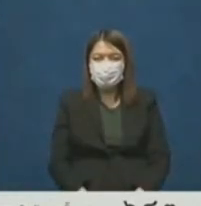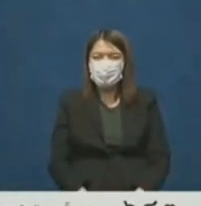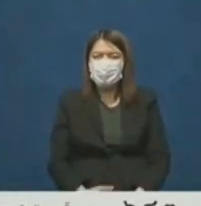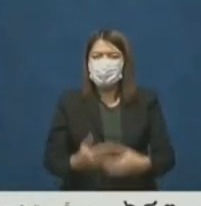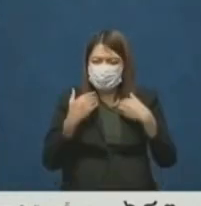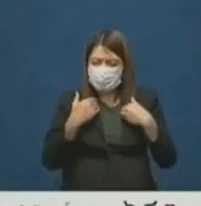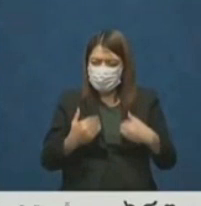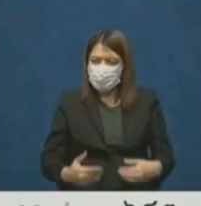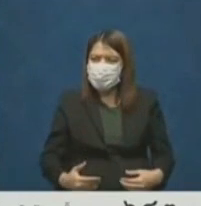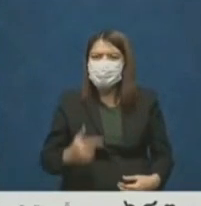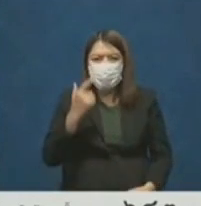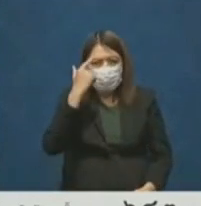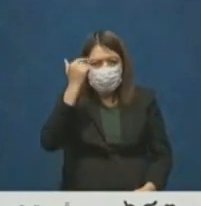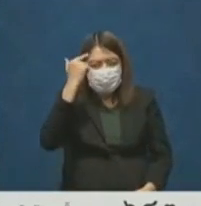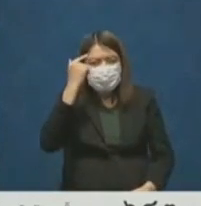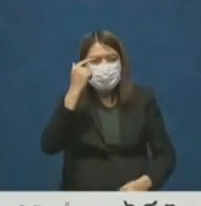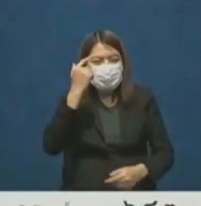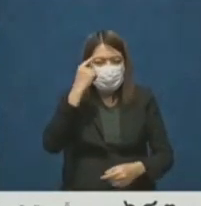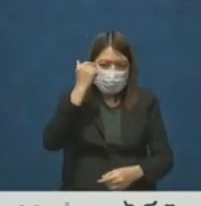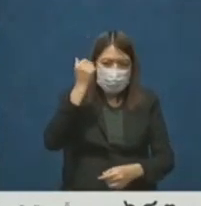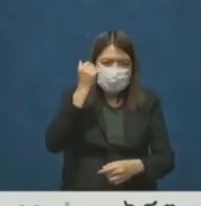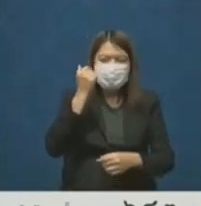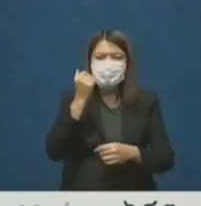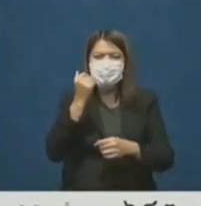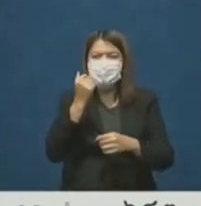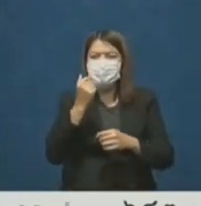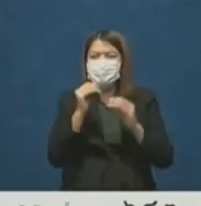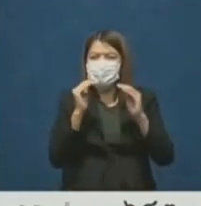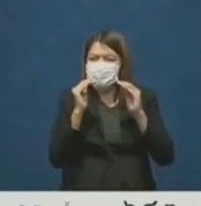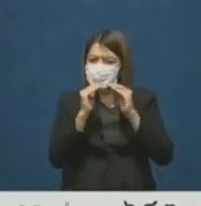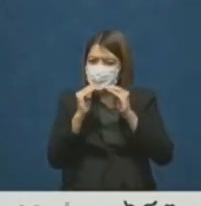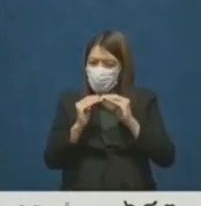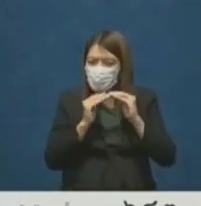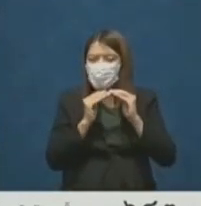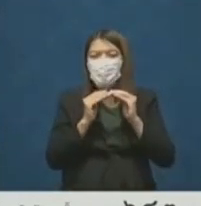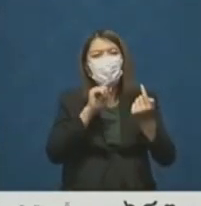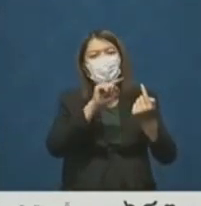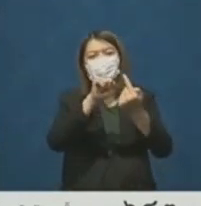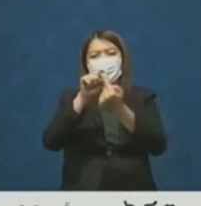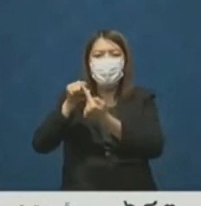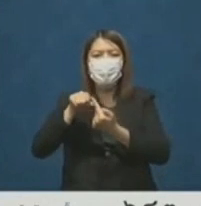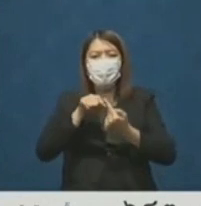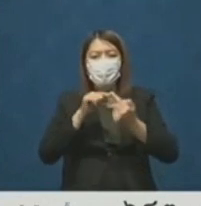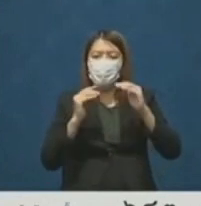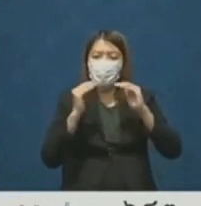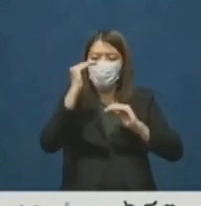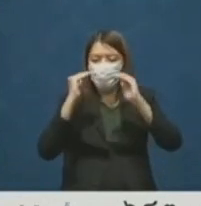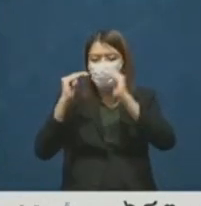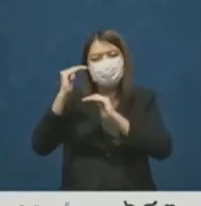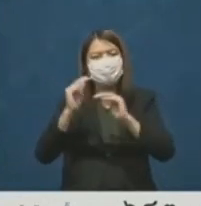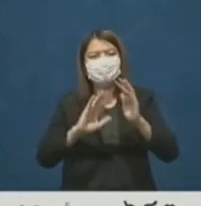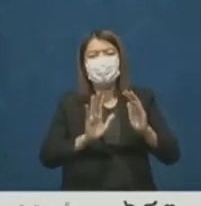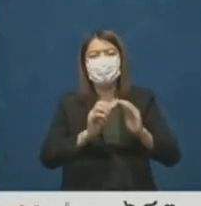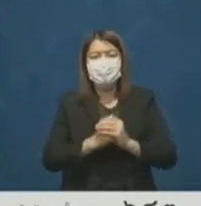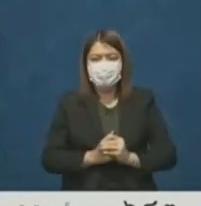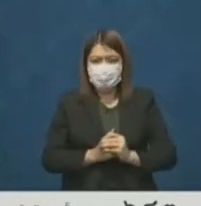ทักษะชีวิตที่สร้างสรรค์แล้วก็ที่ชาญฉลาดเท่าเทียมและทั่วถึงไม่ให้เหลื่อมล้